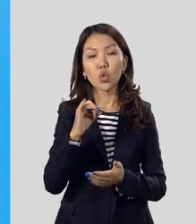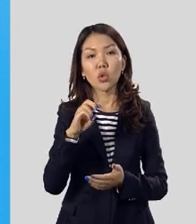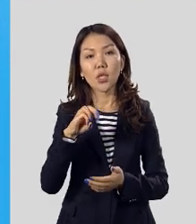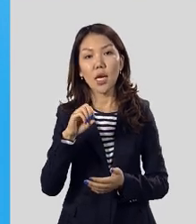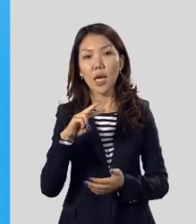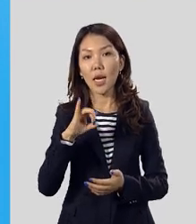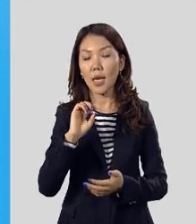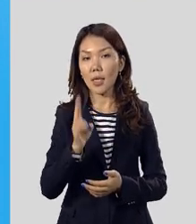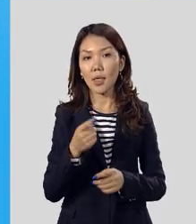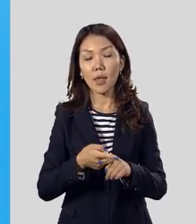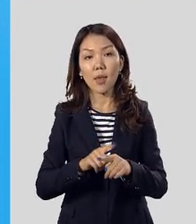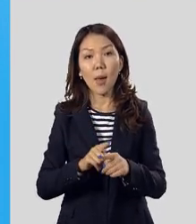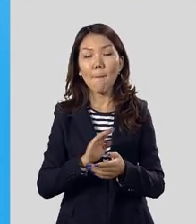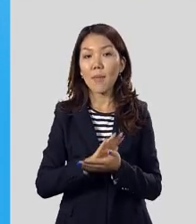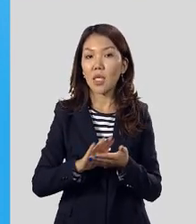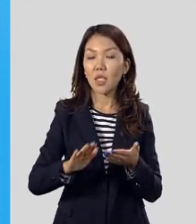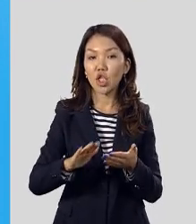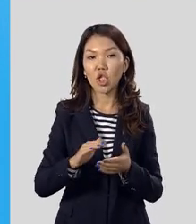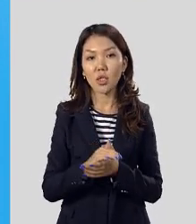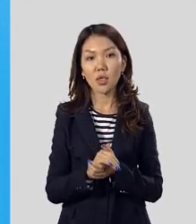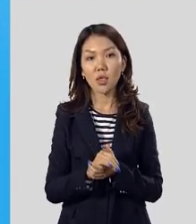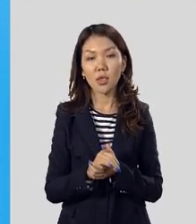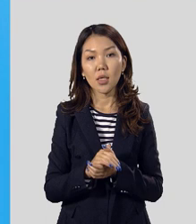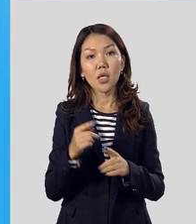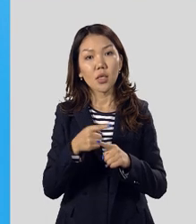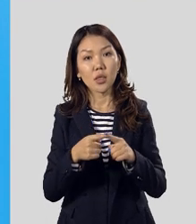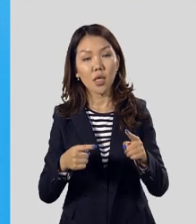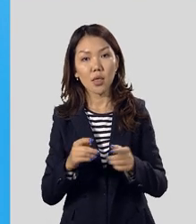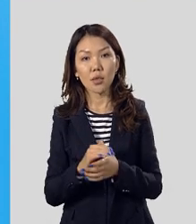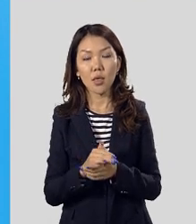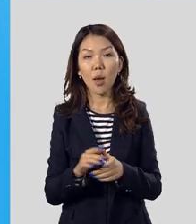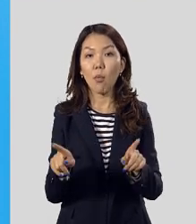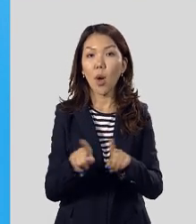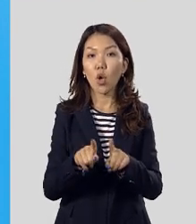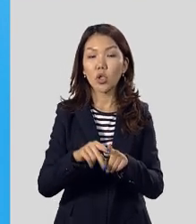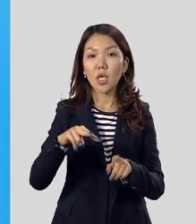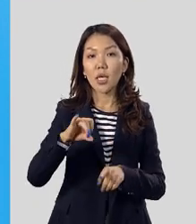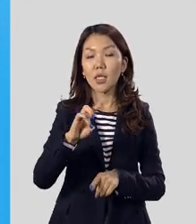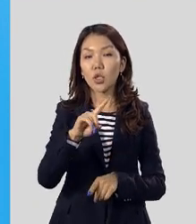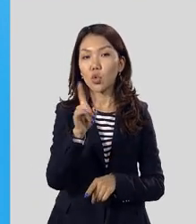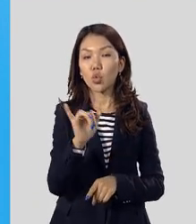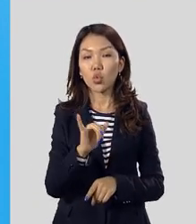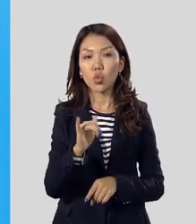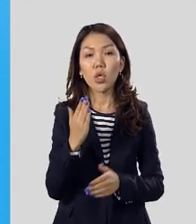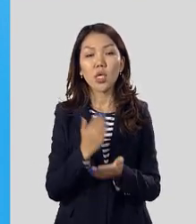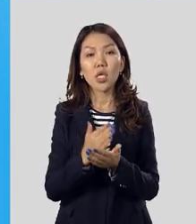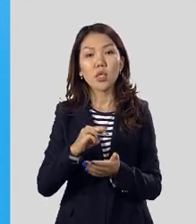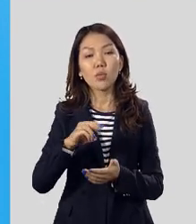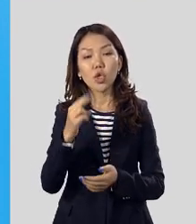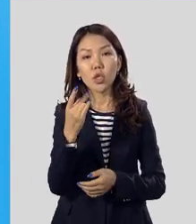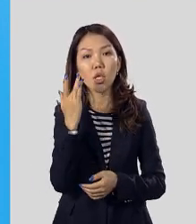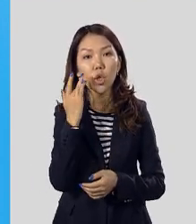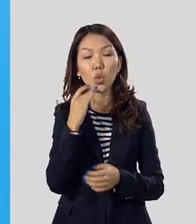это прозрачное тельце, похожее на линзу. Существуют мышцы, которые меняют форму